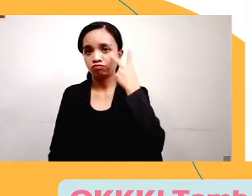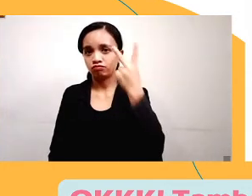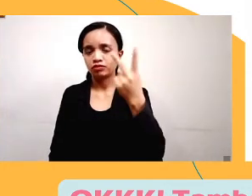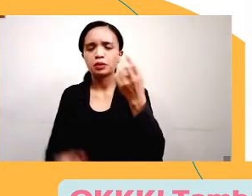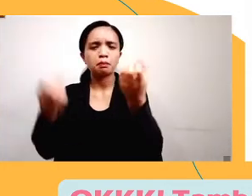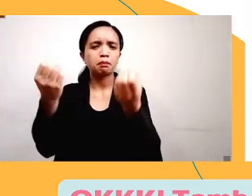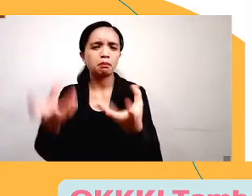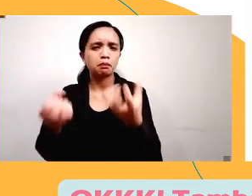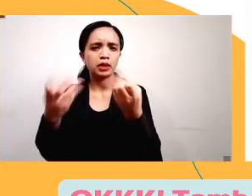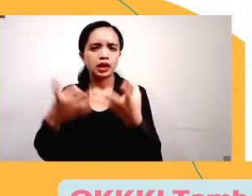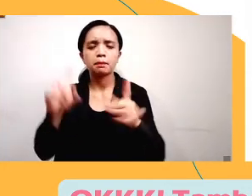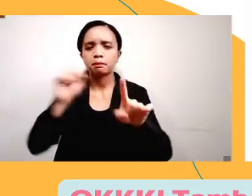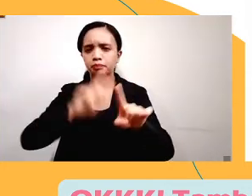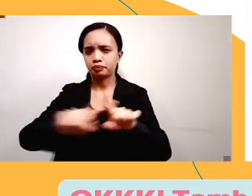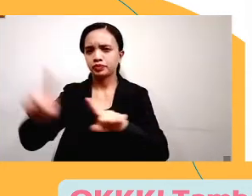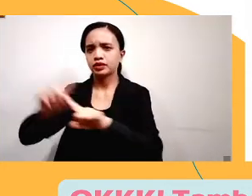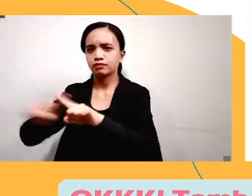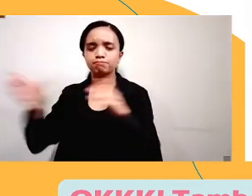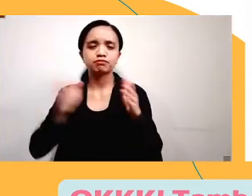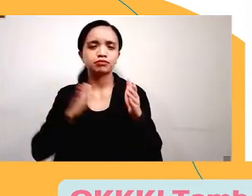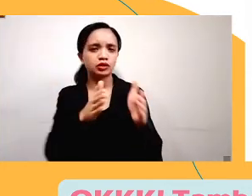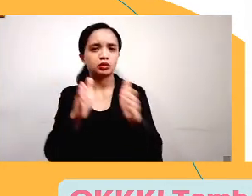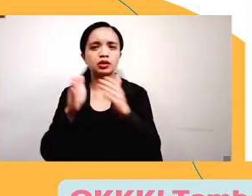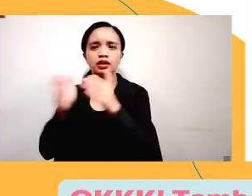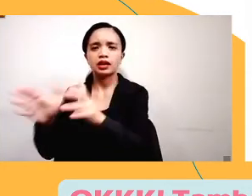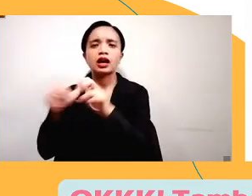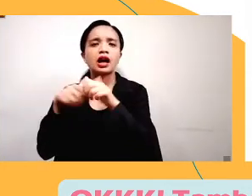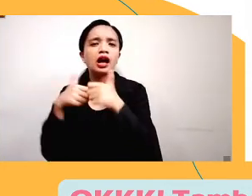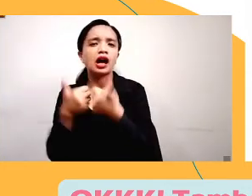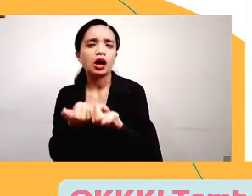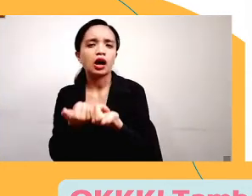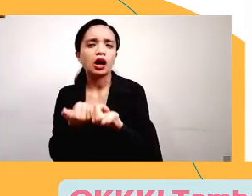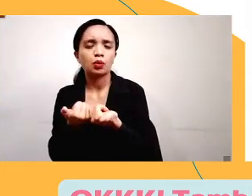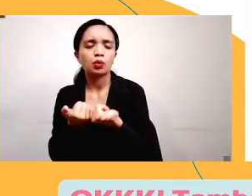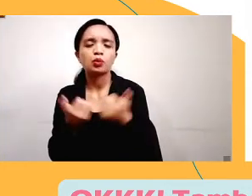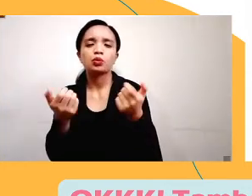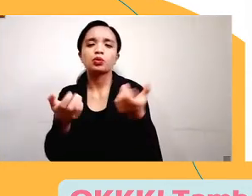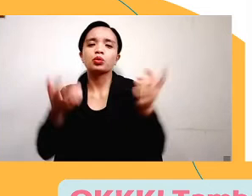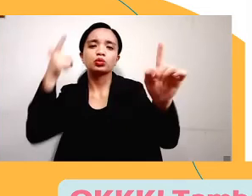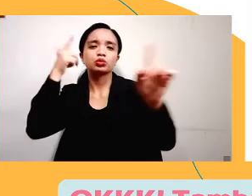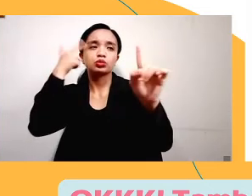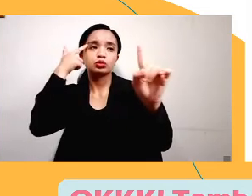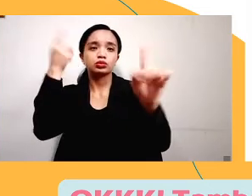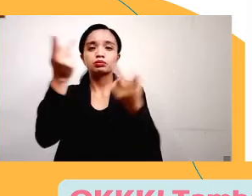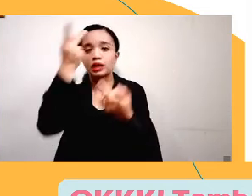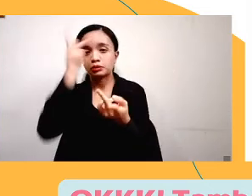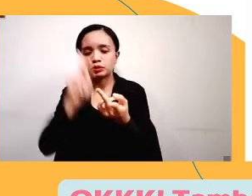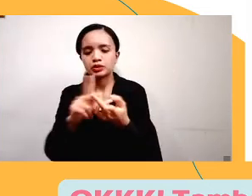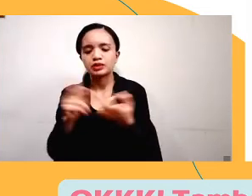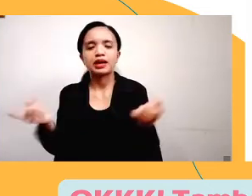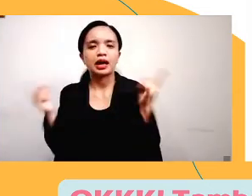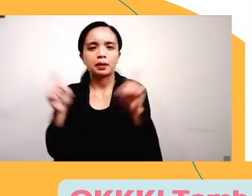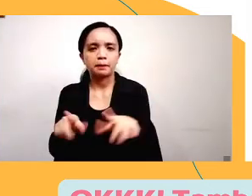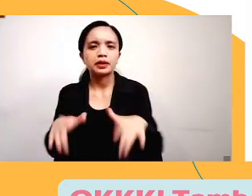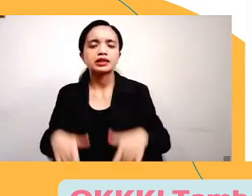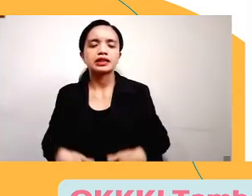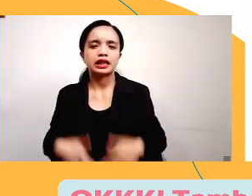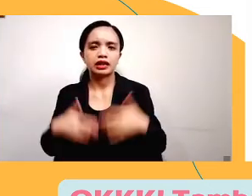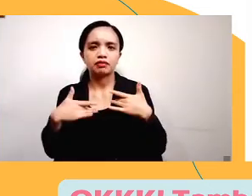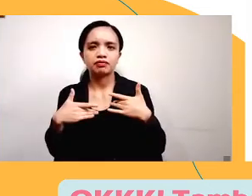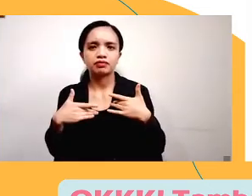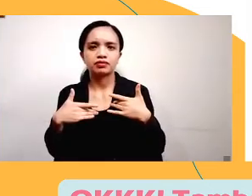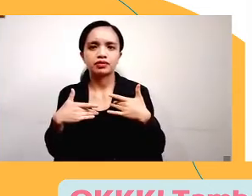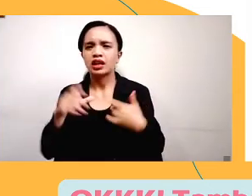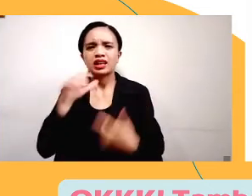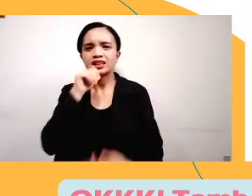actually na iba't ibang paraan para makamit natin yung mga layunin natin sa buhay. Hindi lamang isa yung daan patungo doon